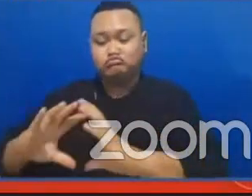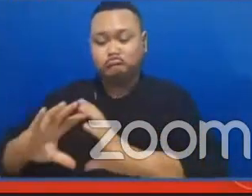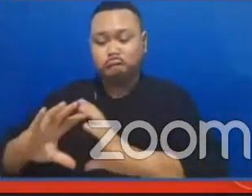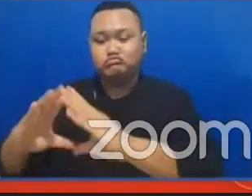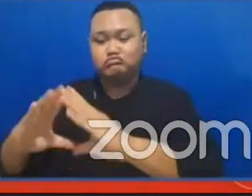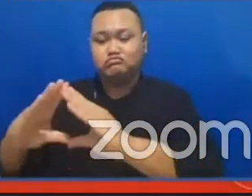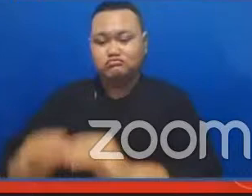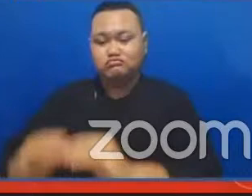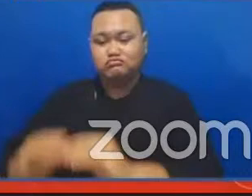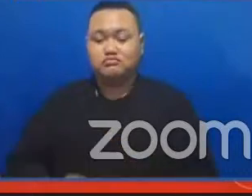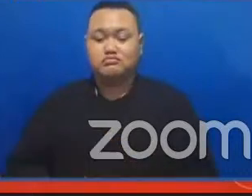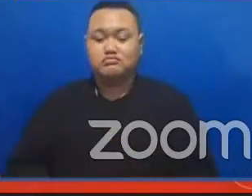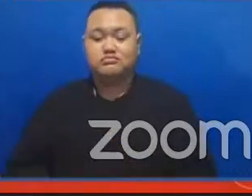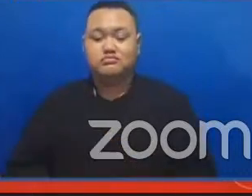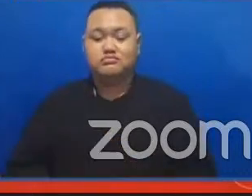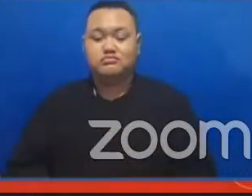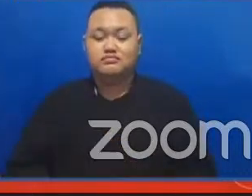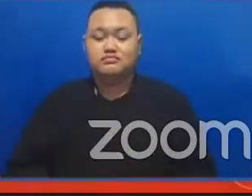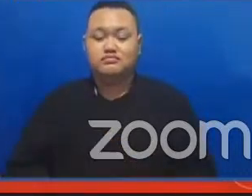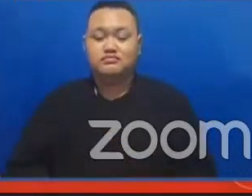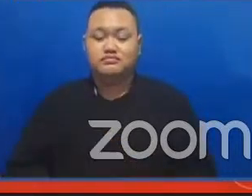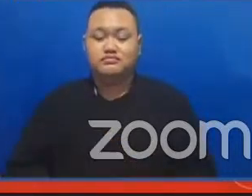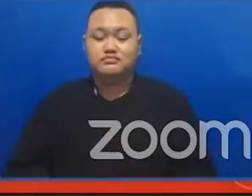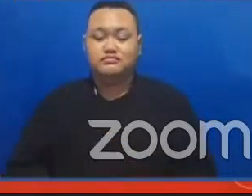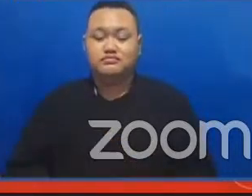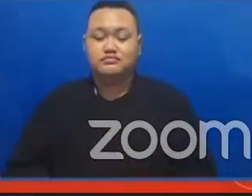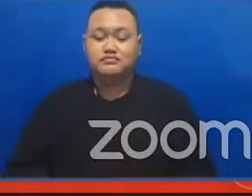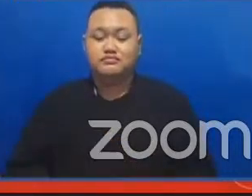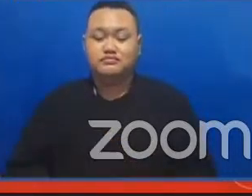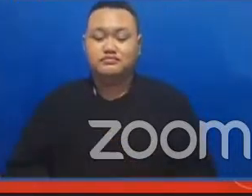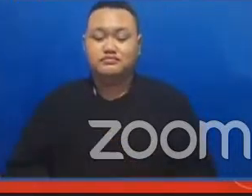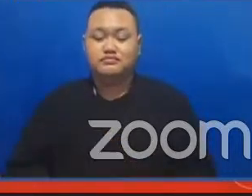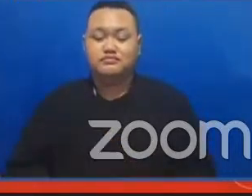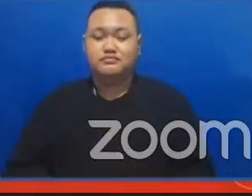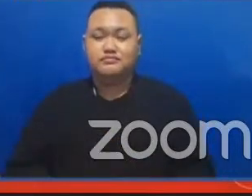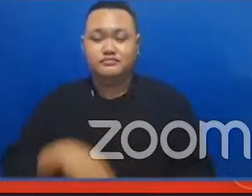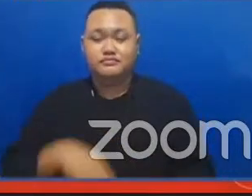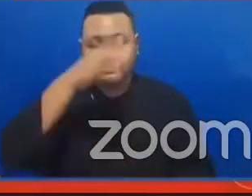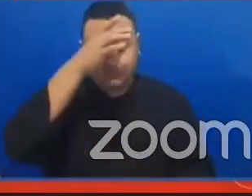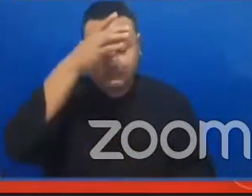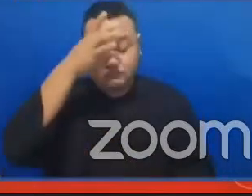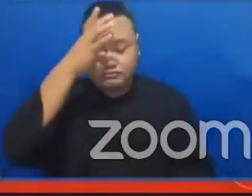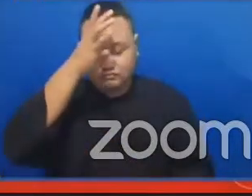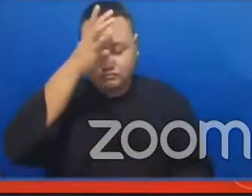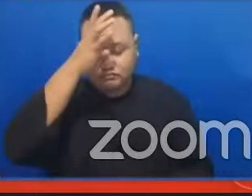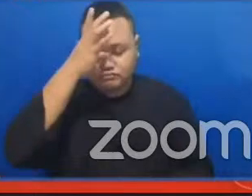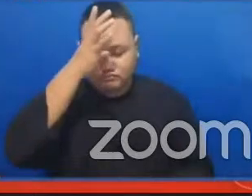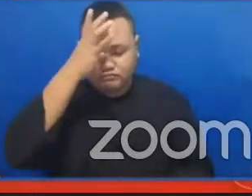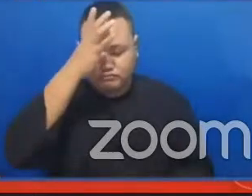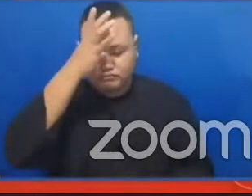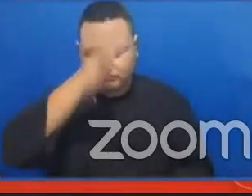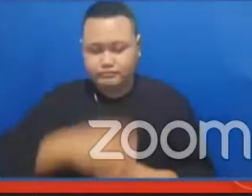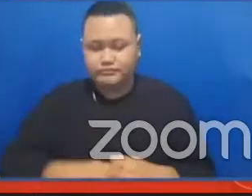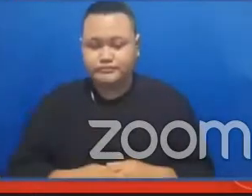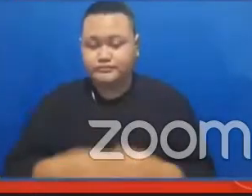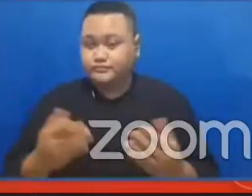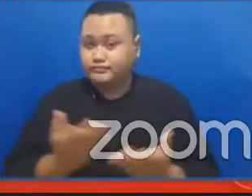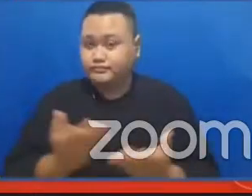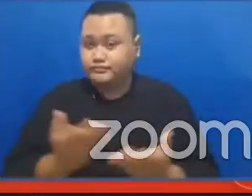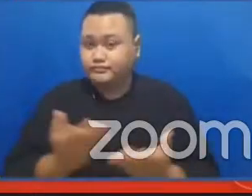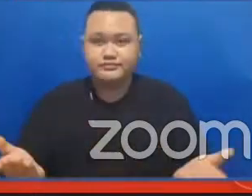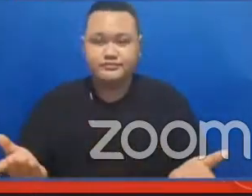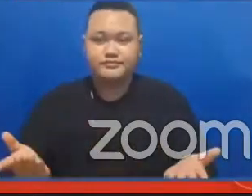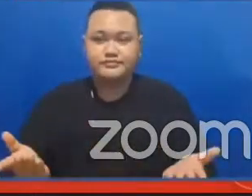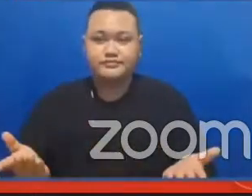berakhir dengan kekuatan semangat doa kita. Kepada kawan-kawan, sahabat sekolah dasar, seluruh pemirsa